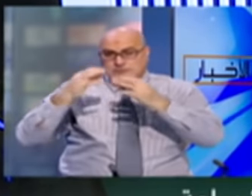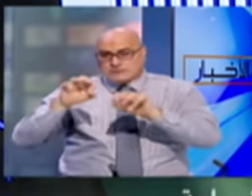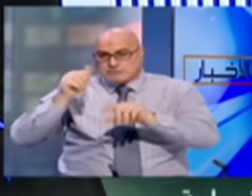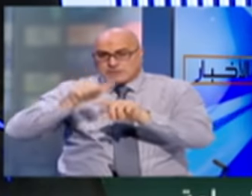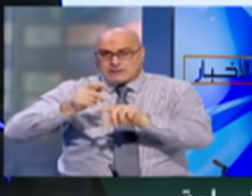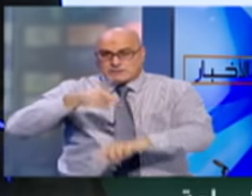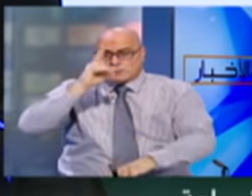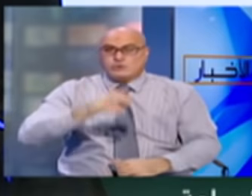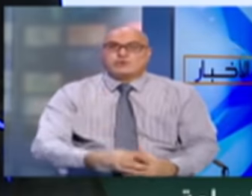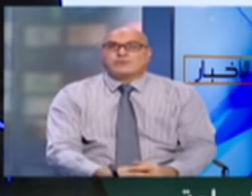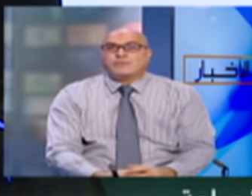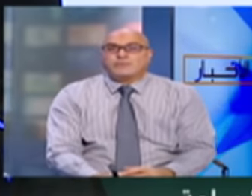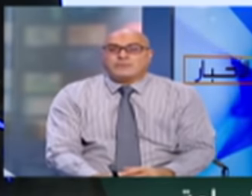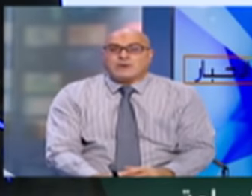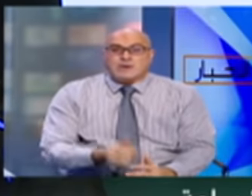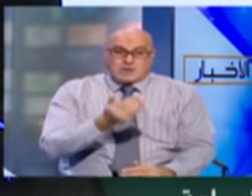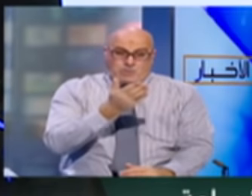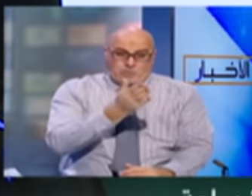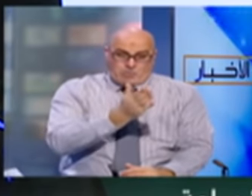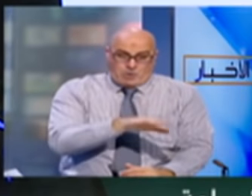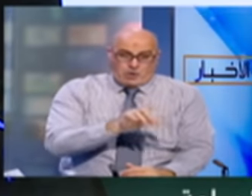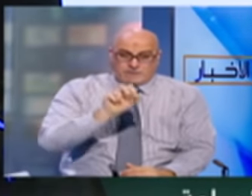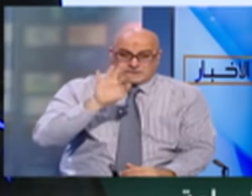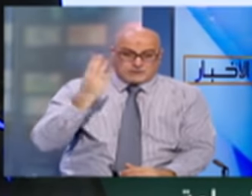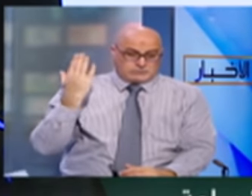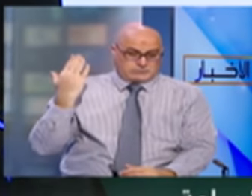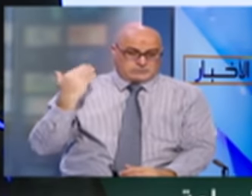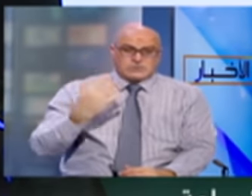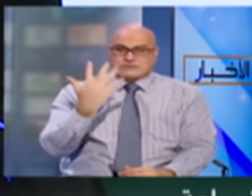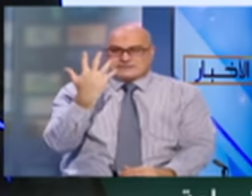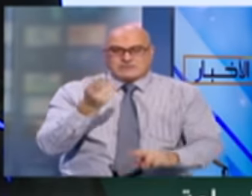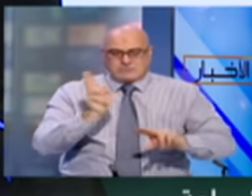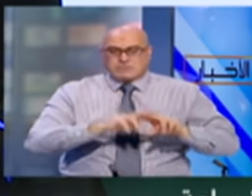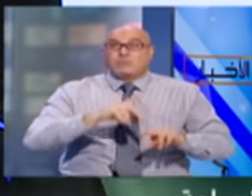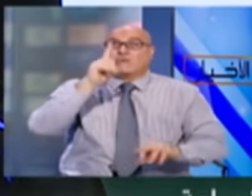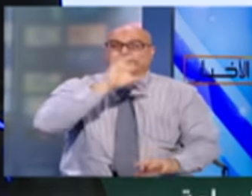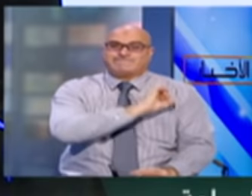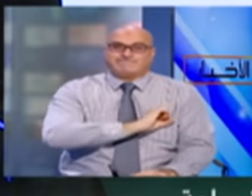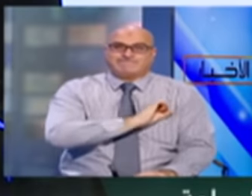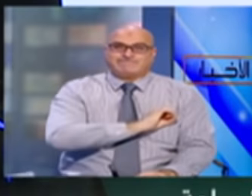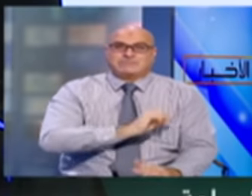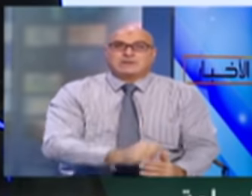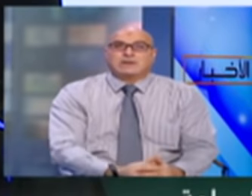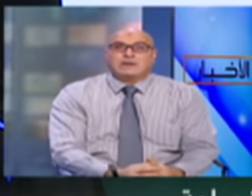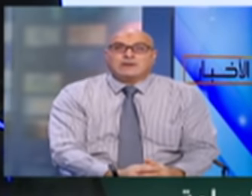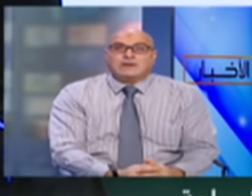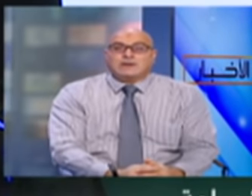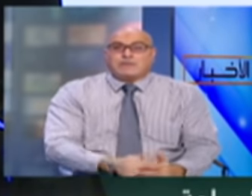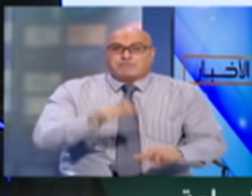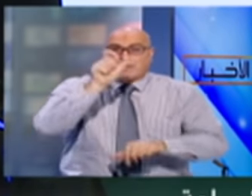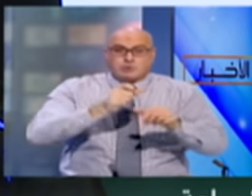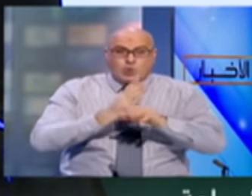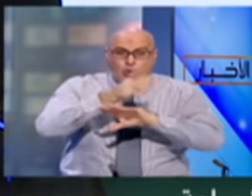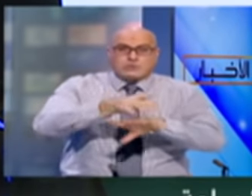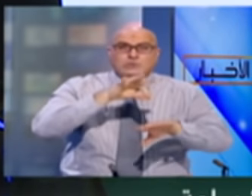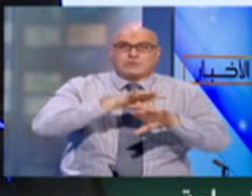فما فوق. فيما يخص الوفيات التي سجلت خلال 24 ساعة الماضية عددها 5 وفيات جديدة رحمهم الله. فيما يخص الحالات التي